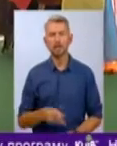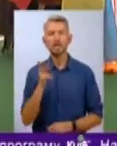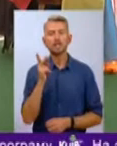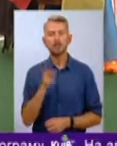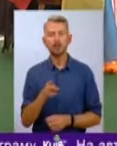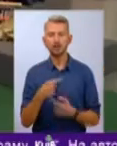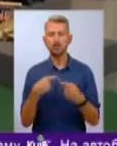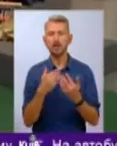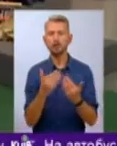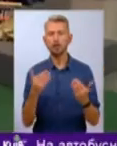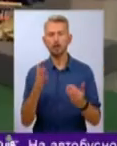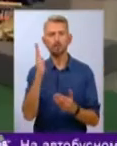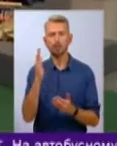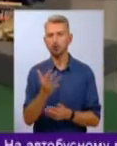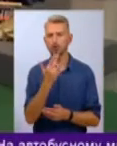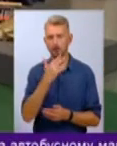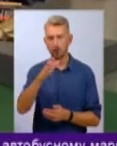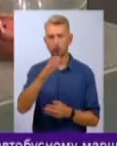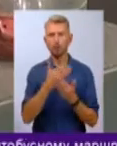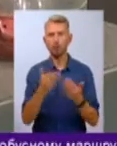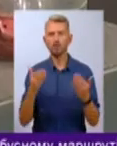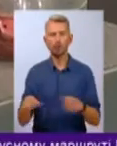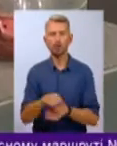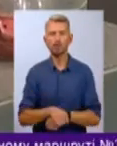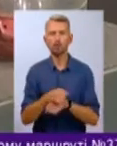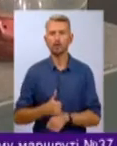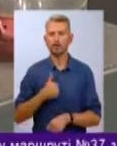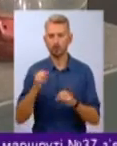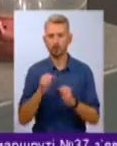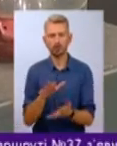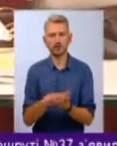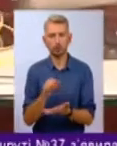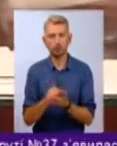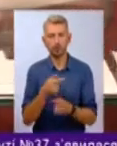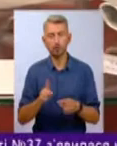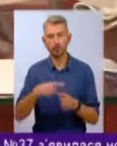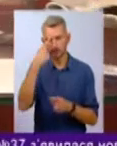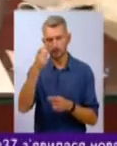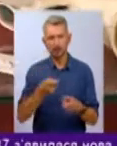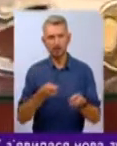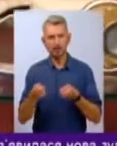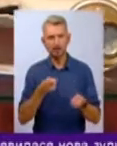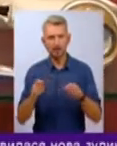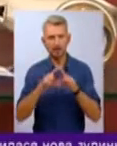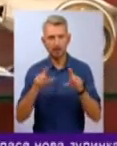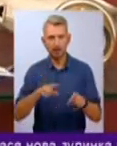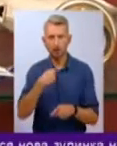2000 експонатів майбутнього Національного музею Революції Гідності можуть зіпсуватися. Про це заявили в адміністрації